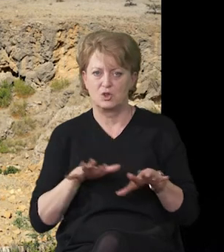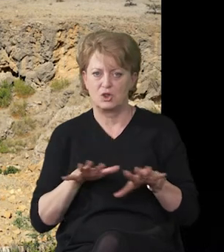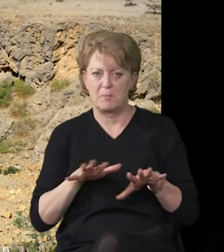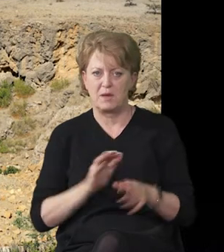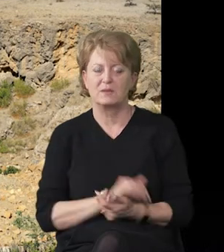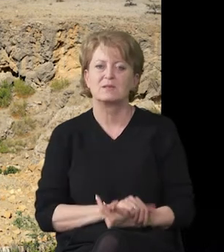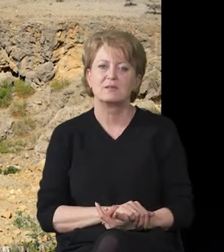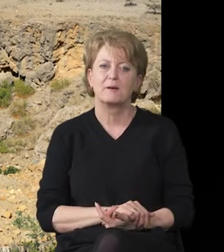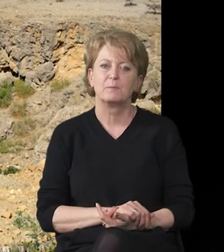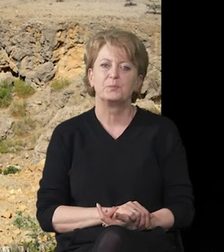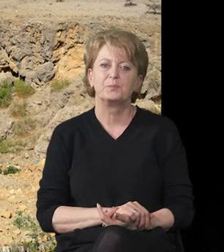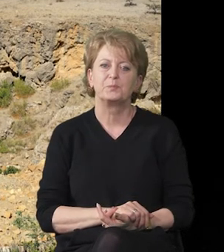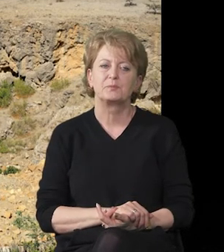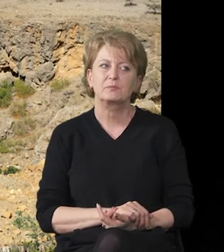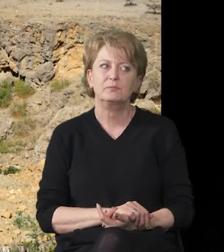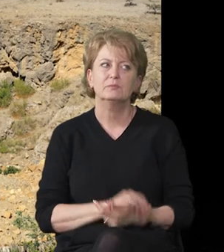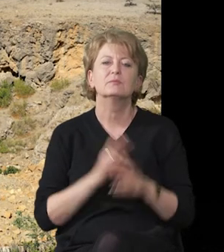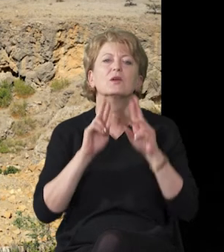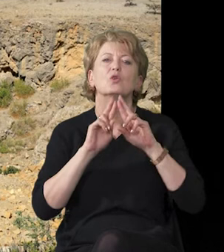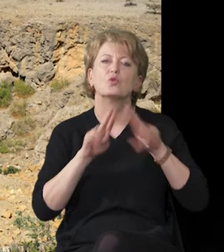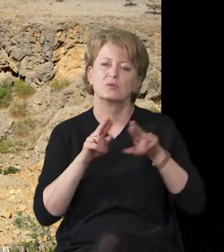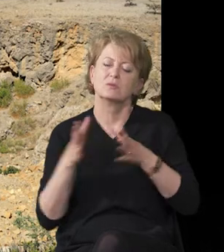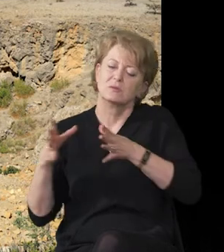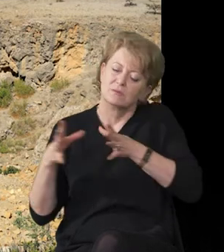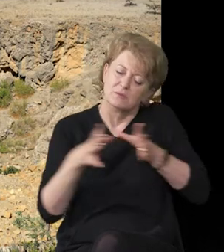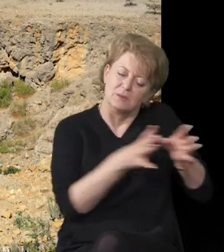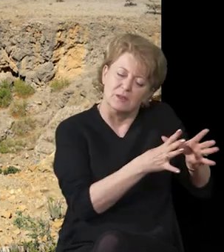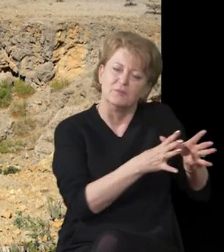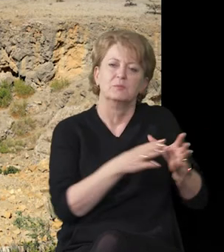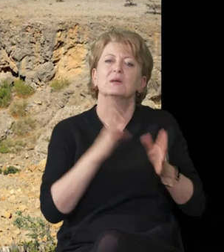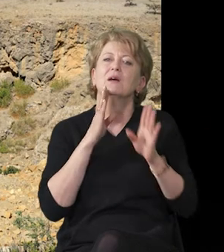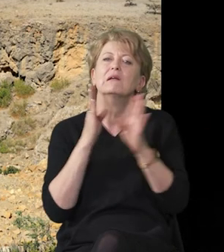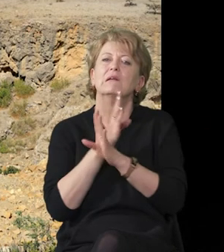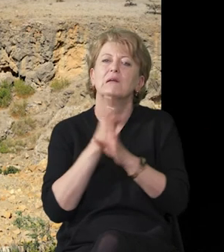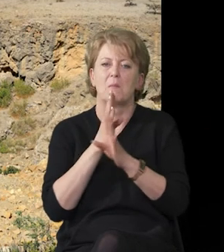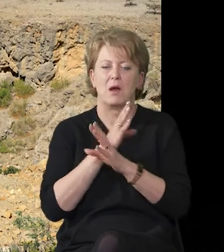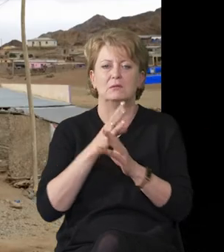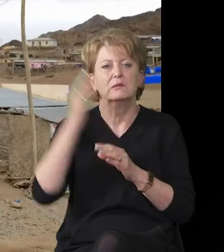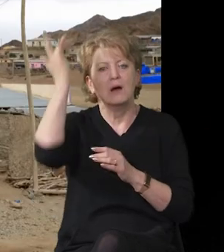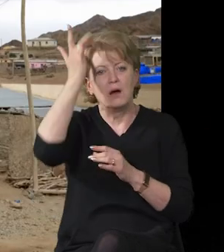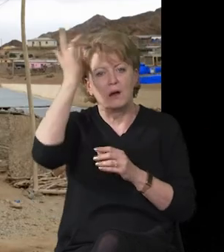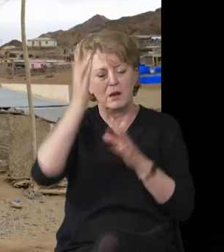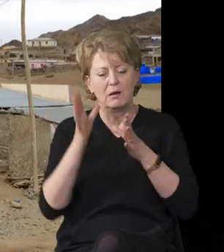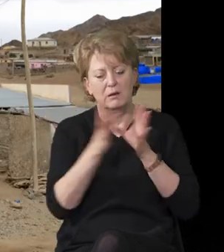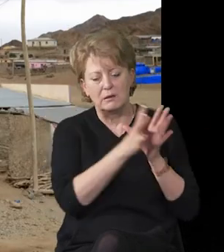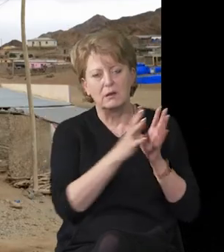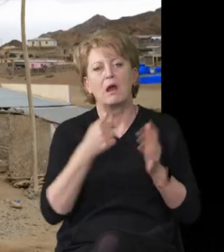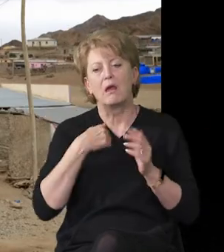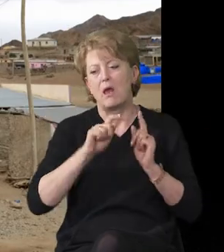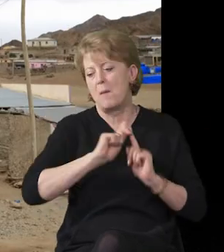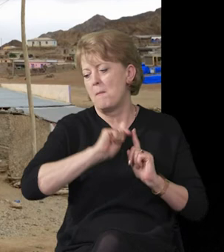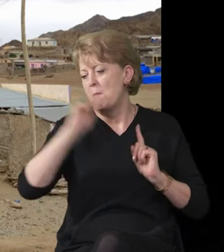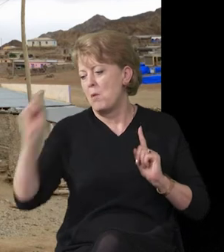Zostawmy teraz te klimaty religijne. Ja pojechałem z Lalibeli w kierunku granicy z Erytreą, w kierunku